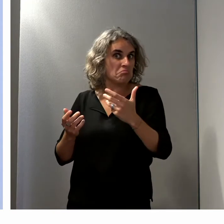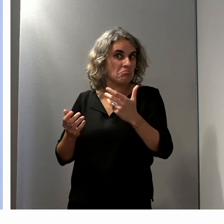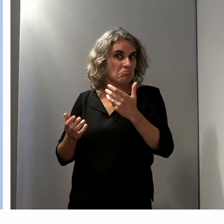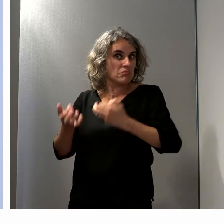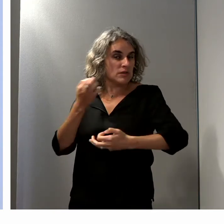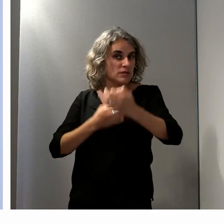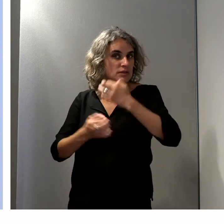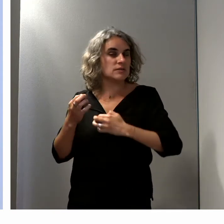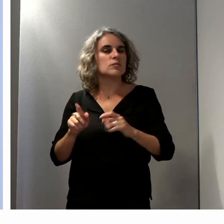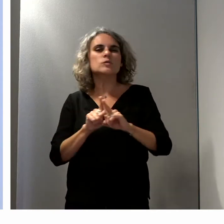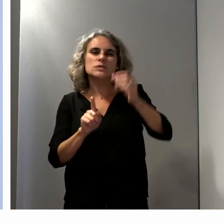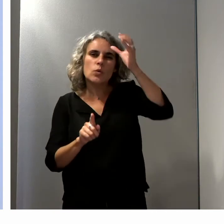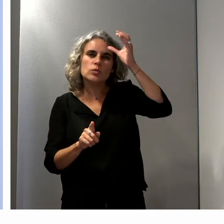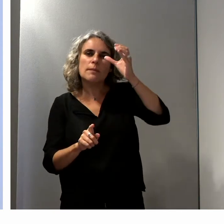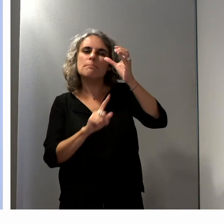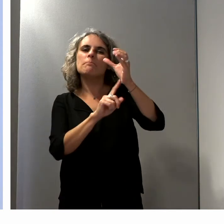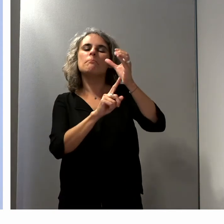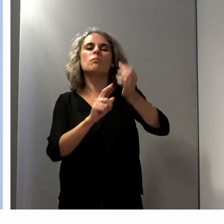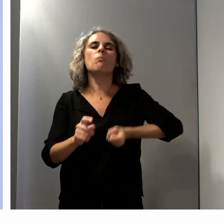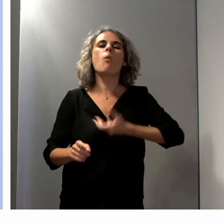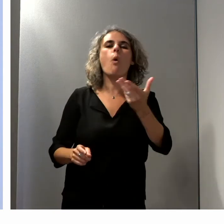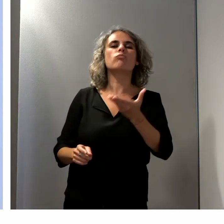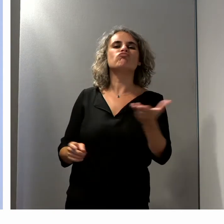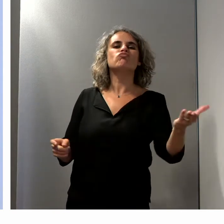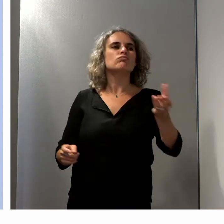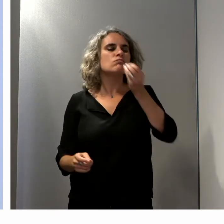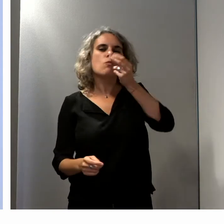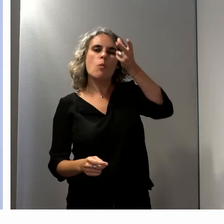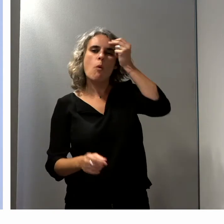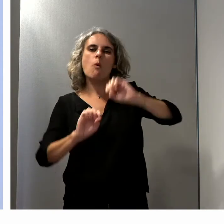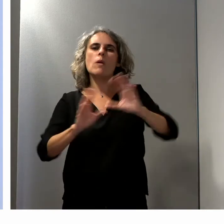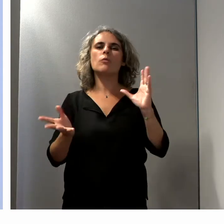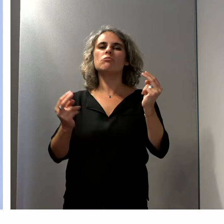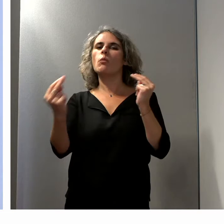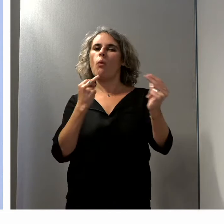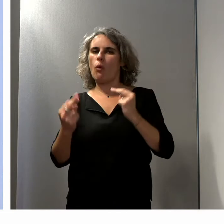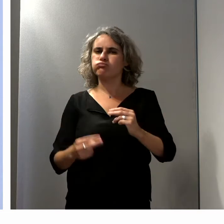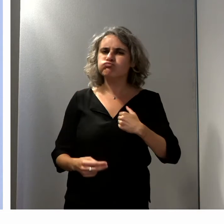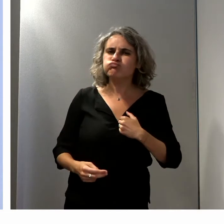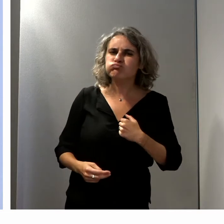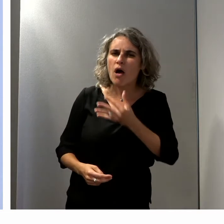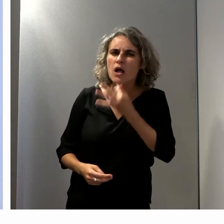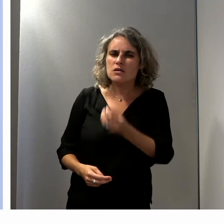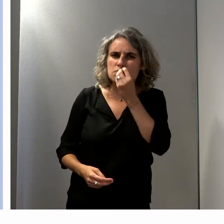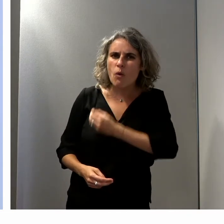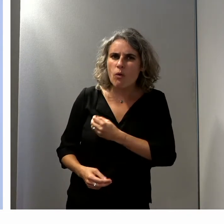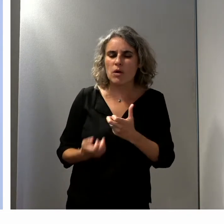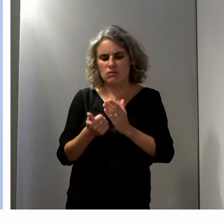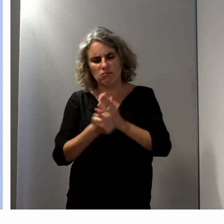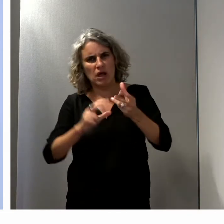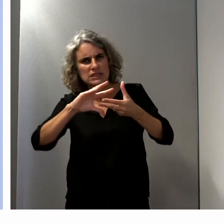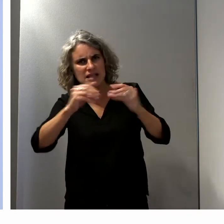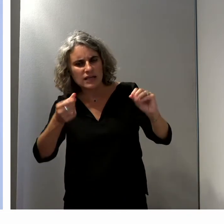un certain nombre de concepts qu'on manipule comme si tout le monde était à l'aise avec ça et comme si l'ensemble de nos spectateurs savaient de quoi on parlait. On parle